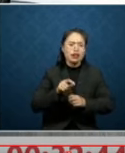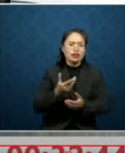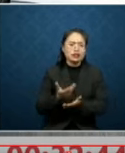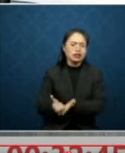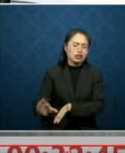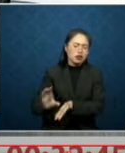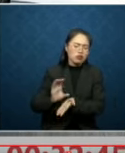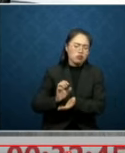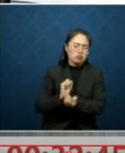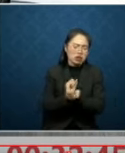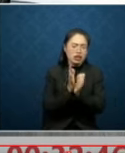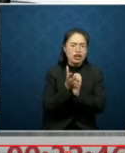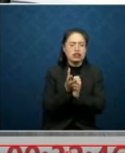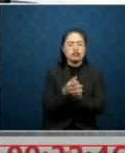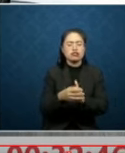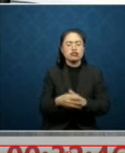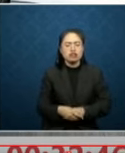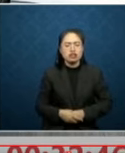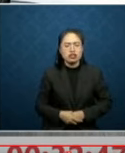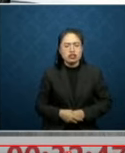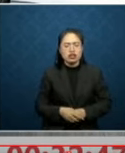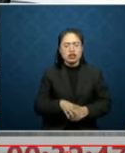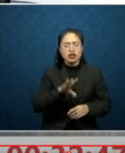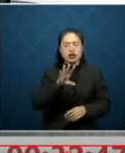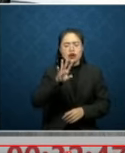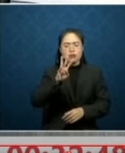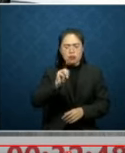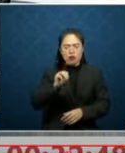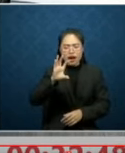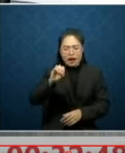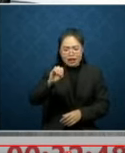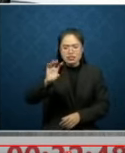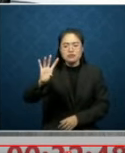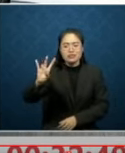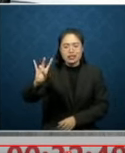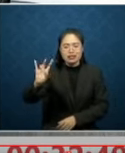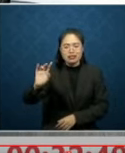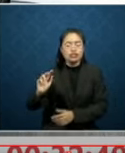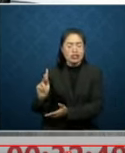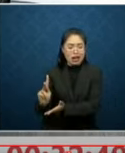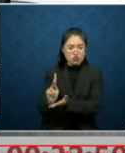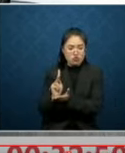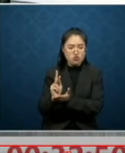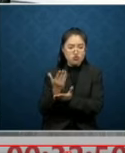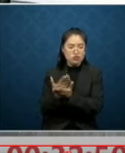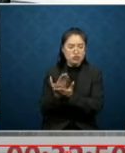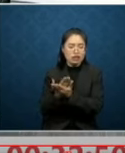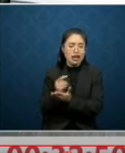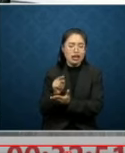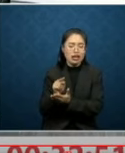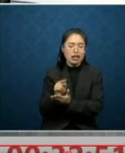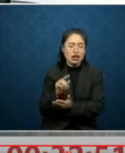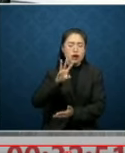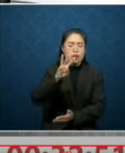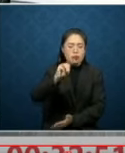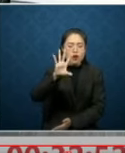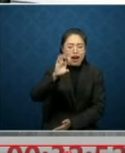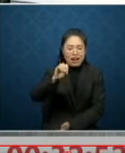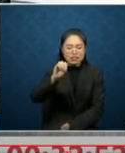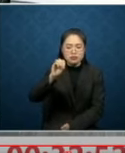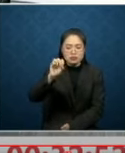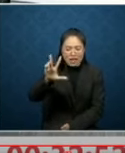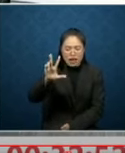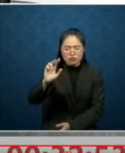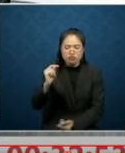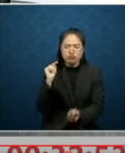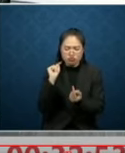ายจ่ายได้ทันและมาตรา57ก็บอกว่าการกู้เงินตามมาตรา53เนี่ยต้องเกิดความคุ้มค่า